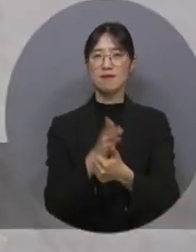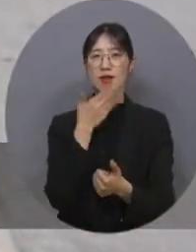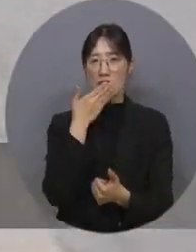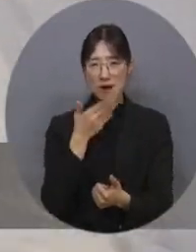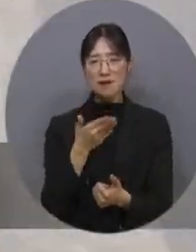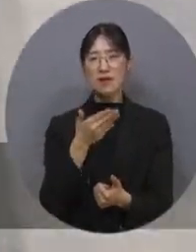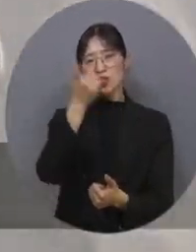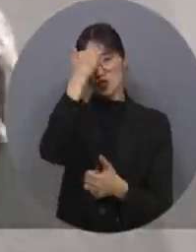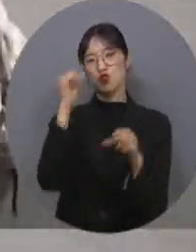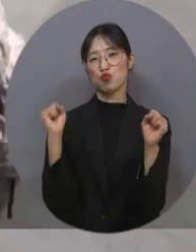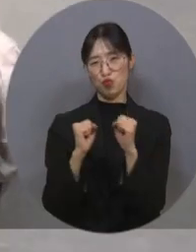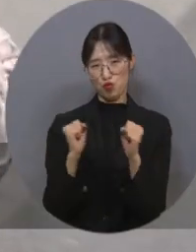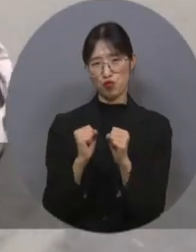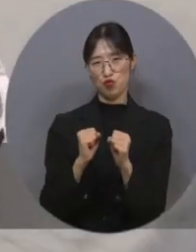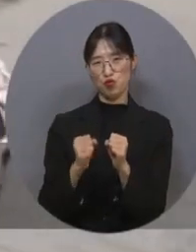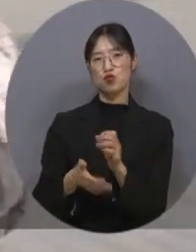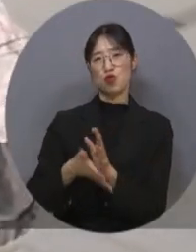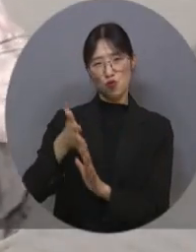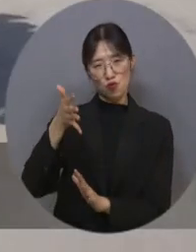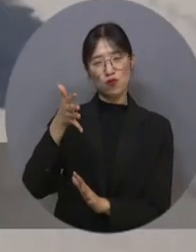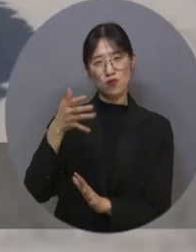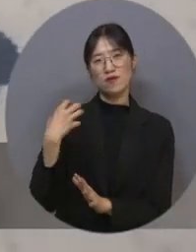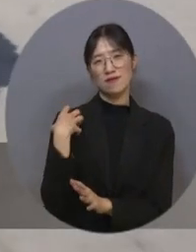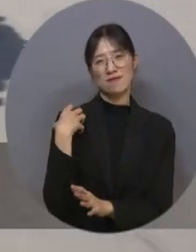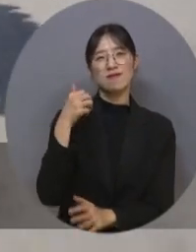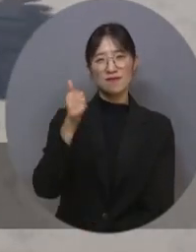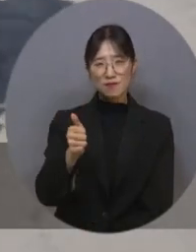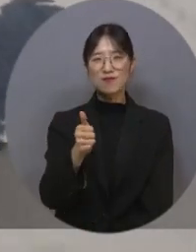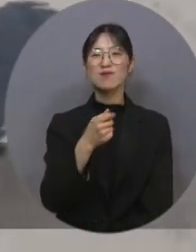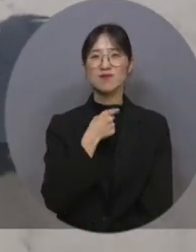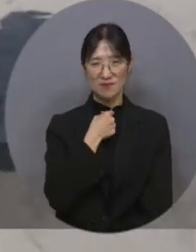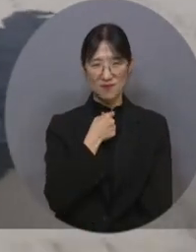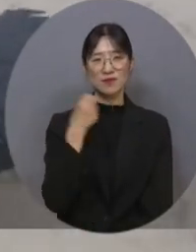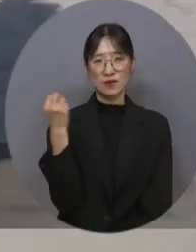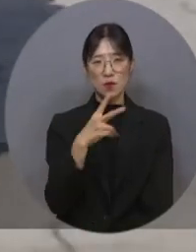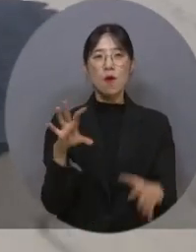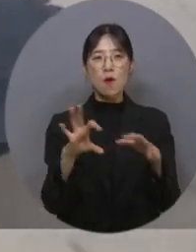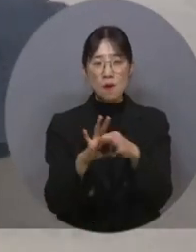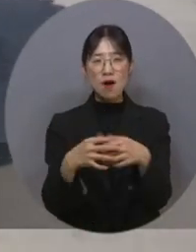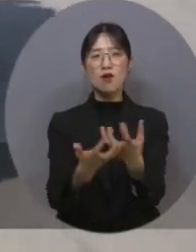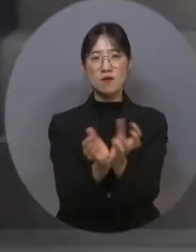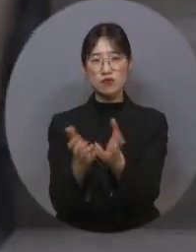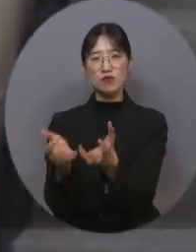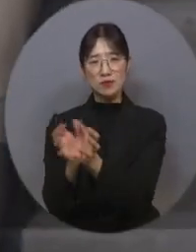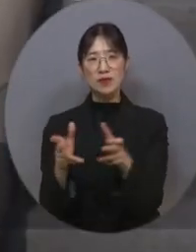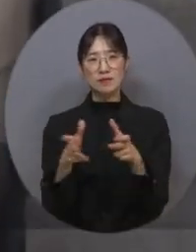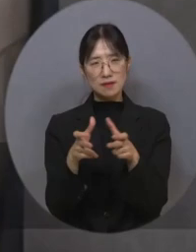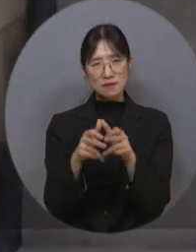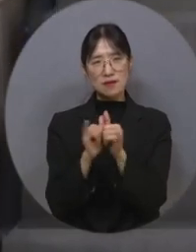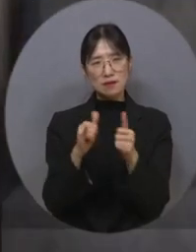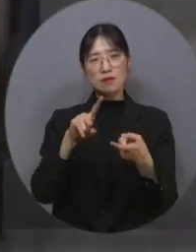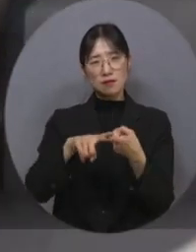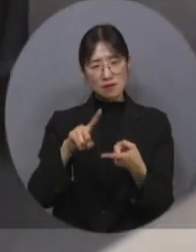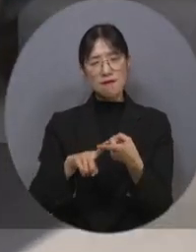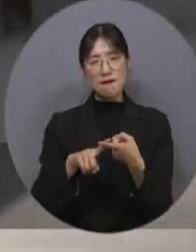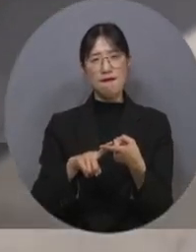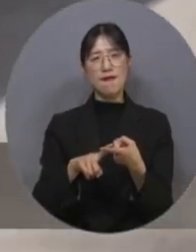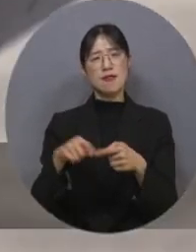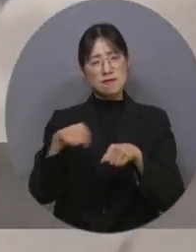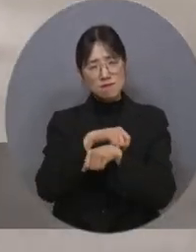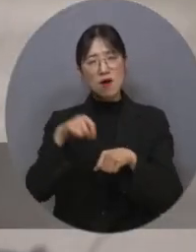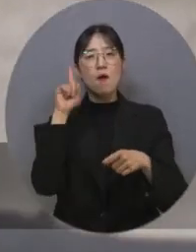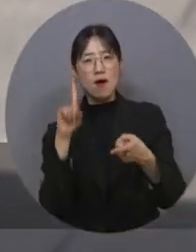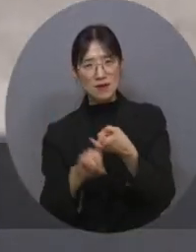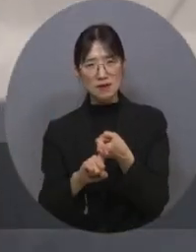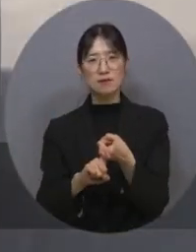충북 도지사가 했으면 좋겠고 또 관련 부서에서도 장애인들에 대한 남다른 관심을